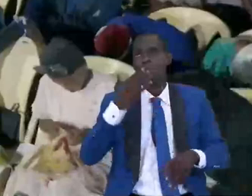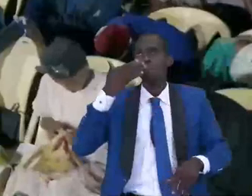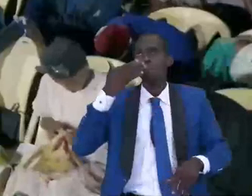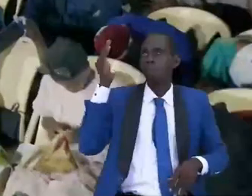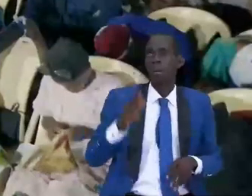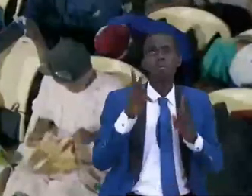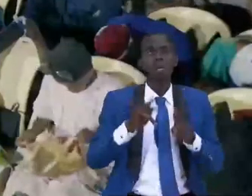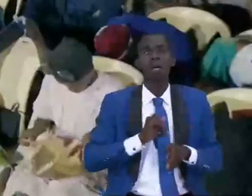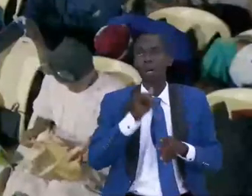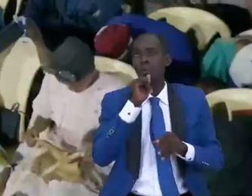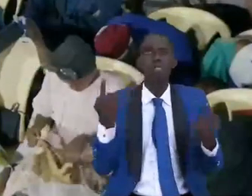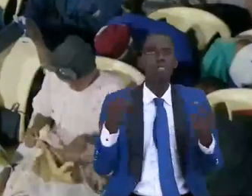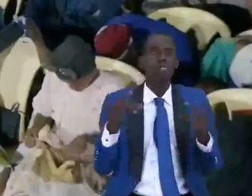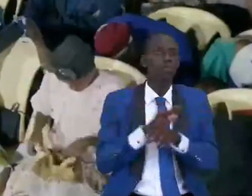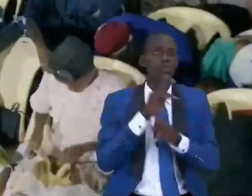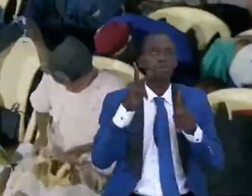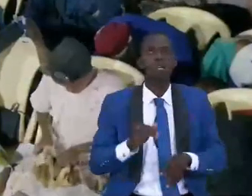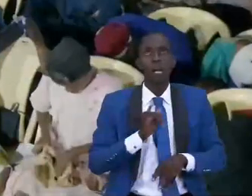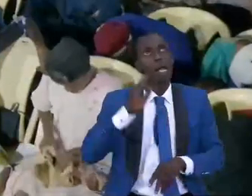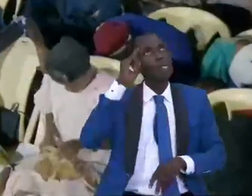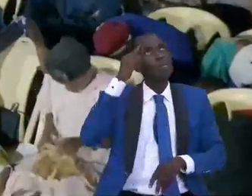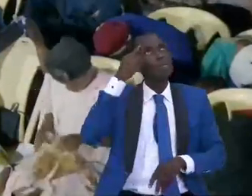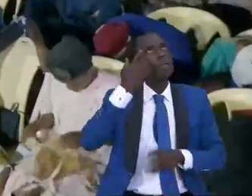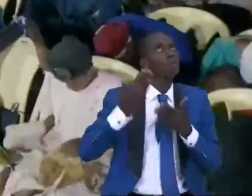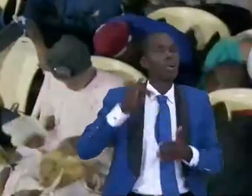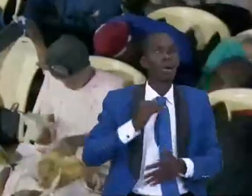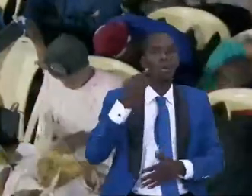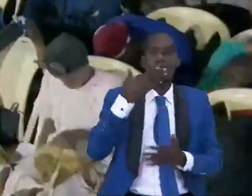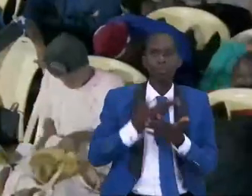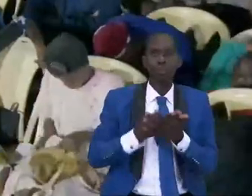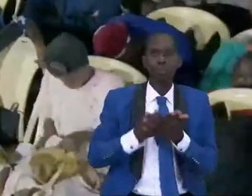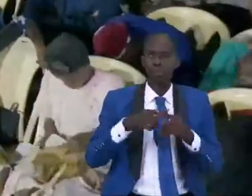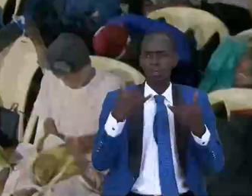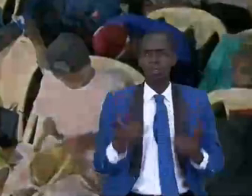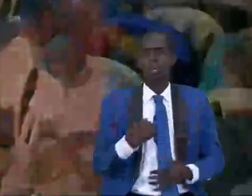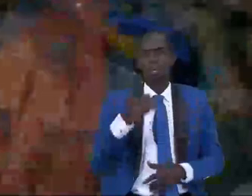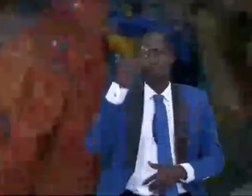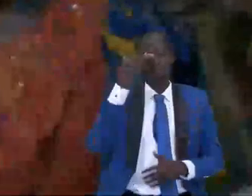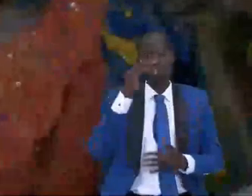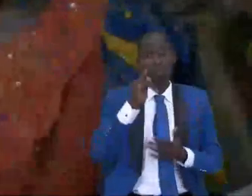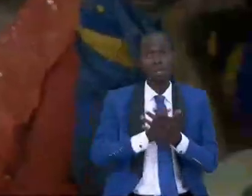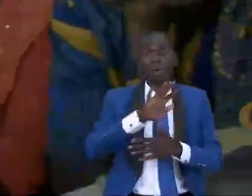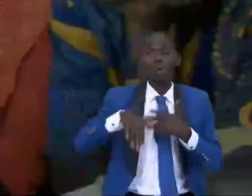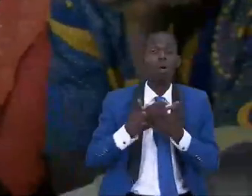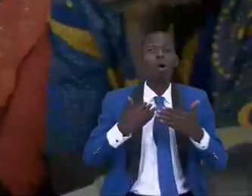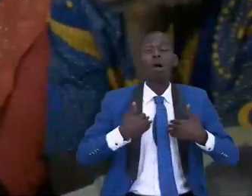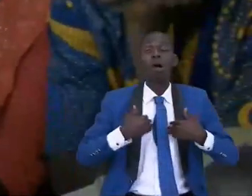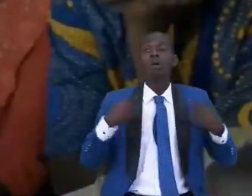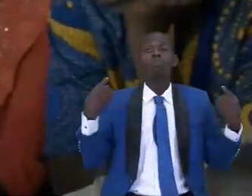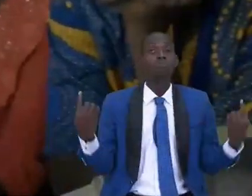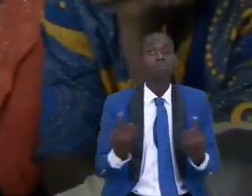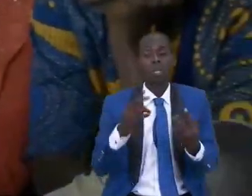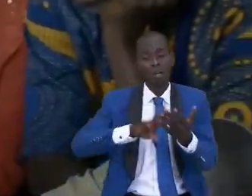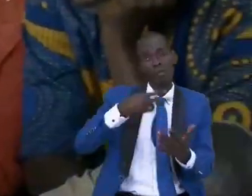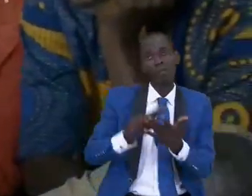suis pécheur, je suis une mauvaise personne. Je croyais que je suis une bonne personne, mais maintenant je sais que